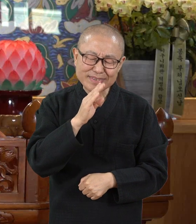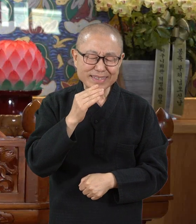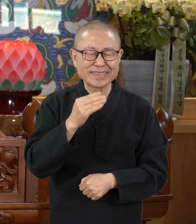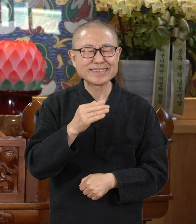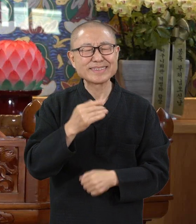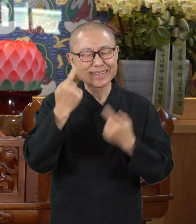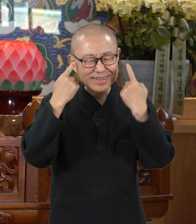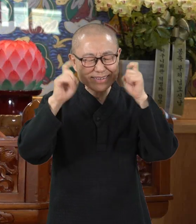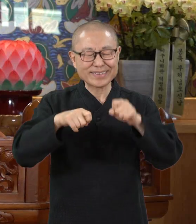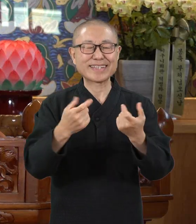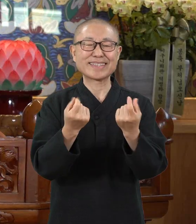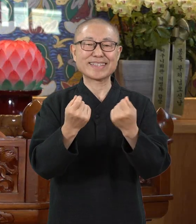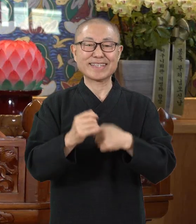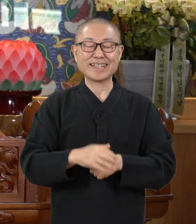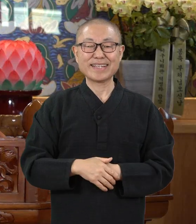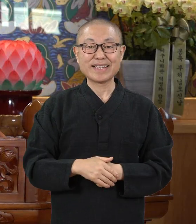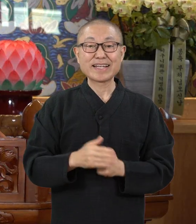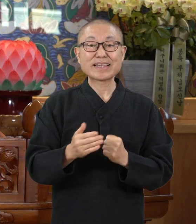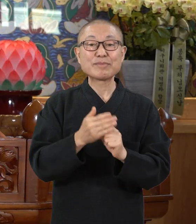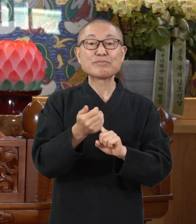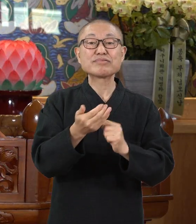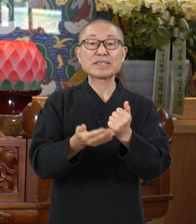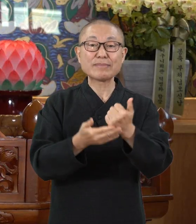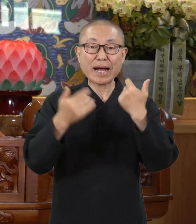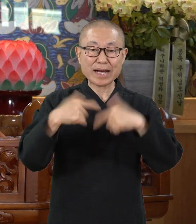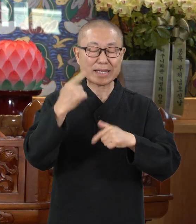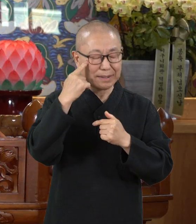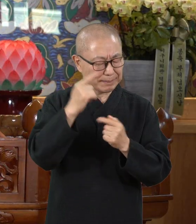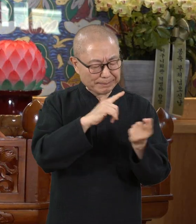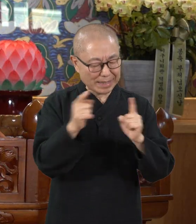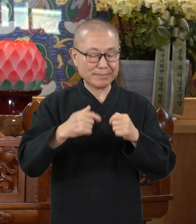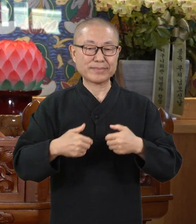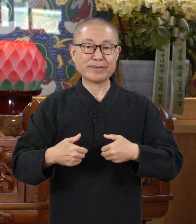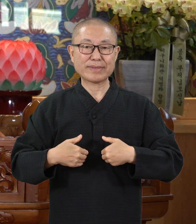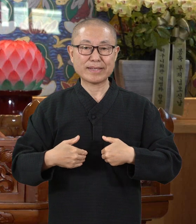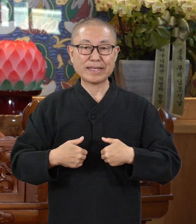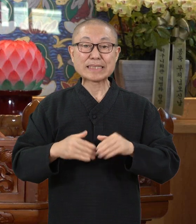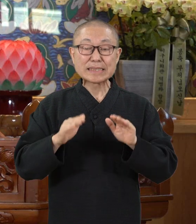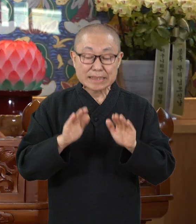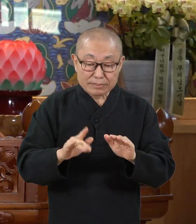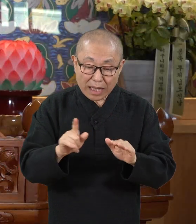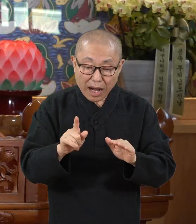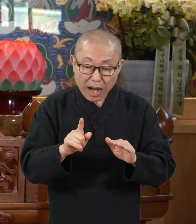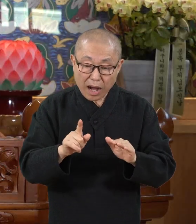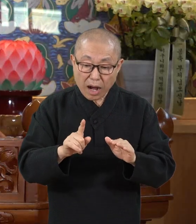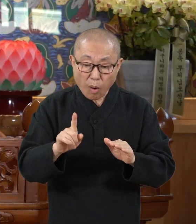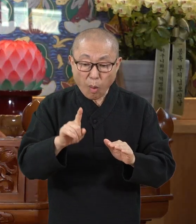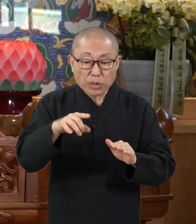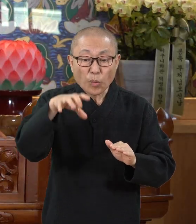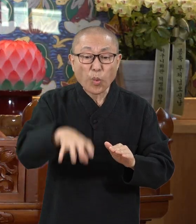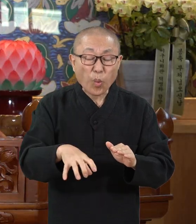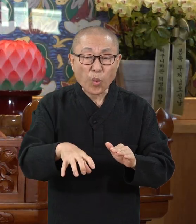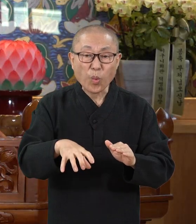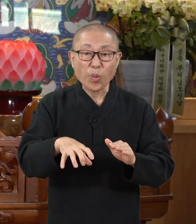어리석지 않느냐. 그래서 부처님은 항상 깨어 있고 내가 현재 무엇에